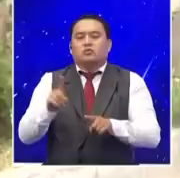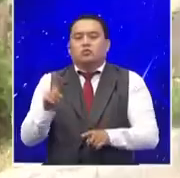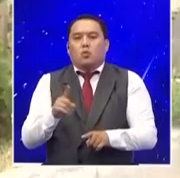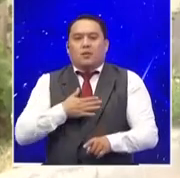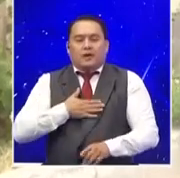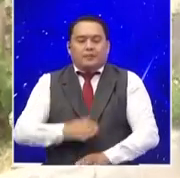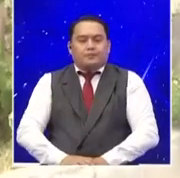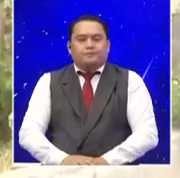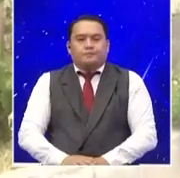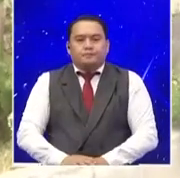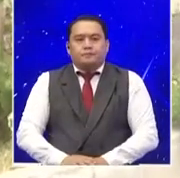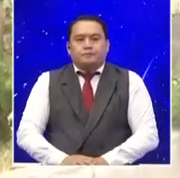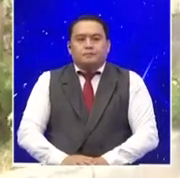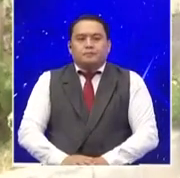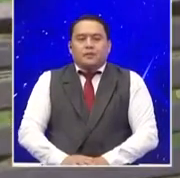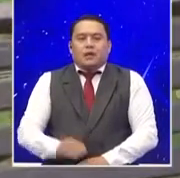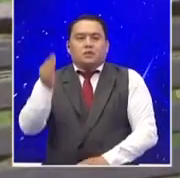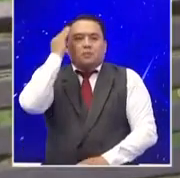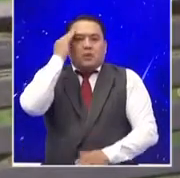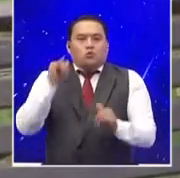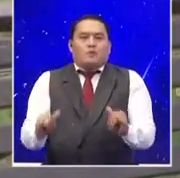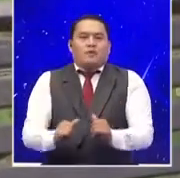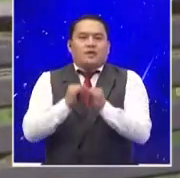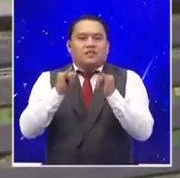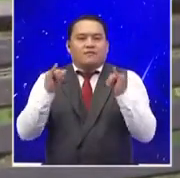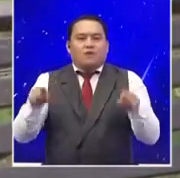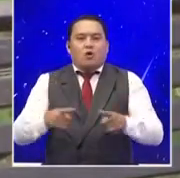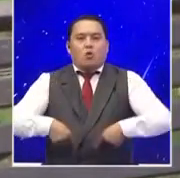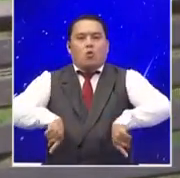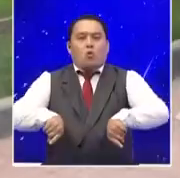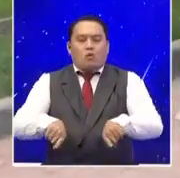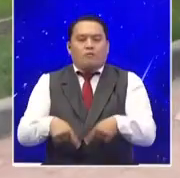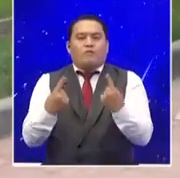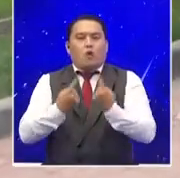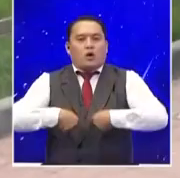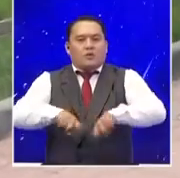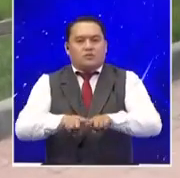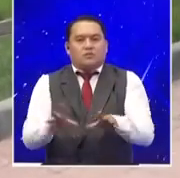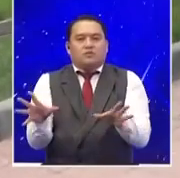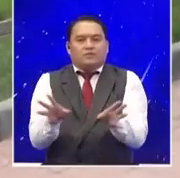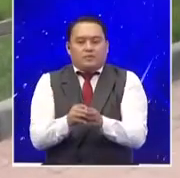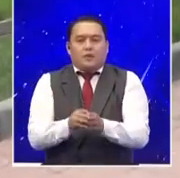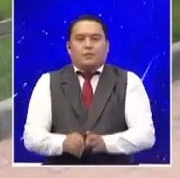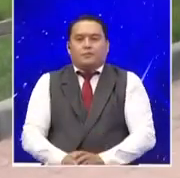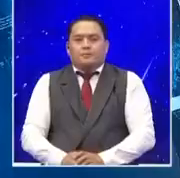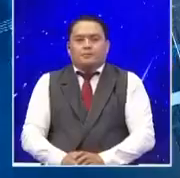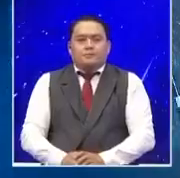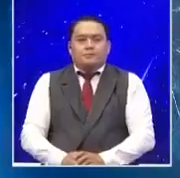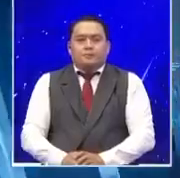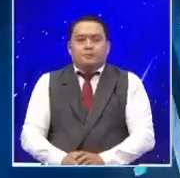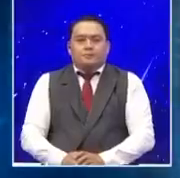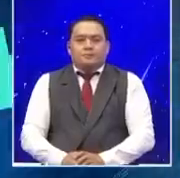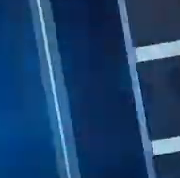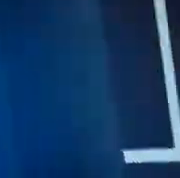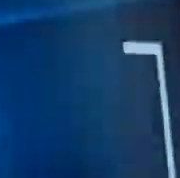мы? Развитие волонтерства не только способствует становлению гражданского общества, но и формированию поколения патриотов. Гульмира Тимиргалиева,